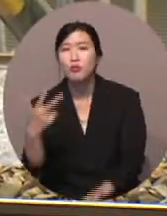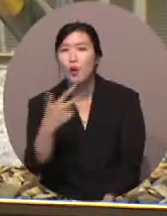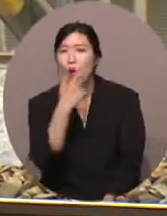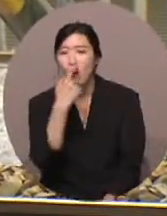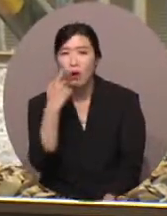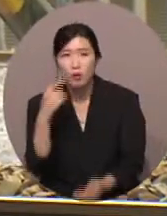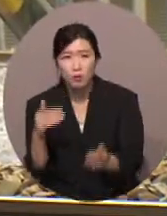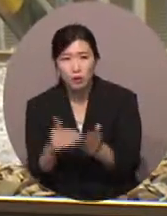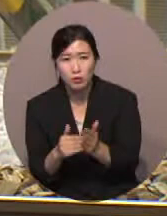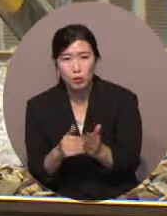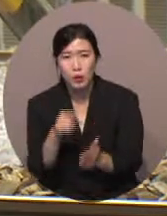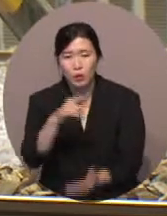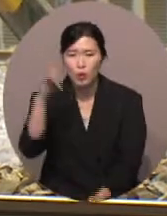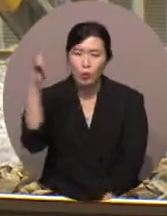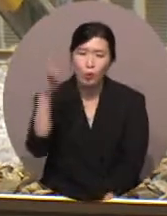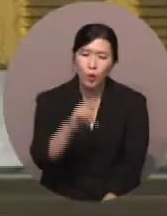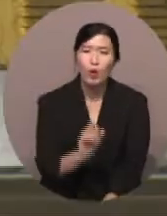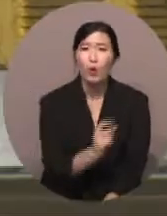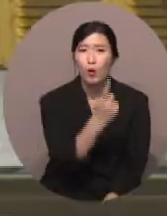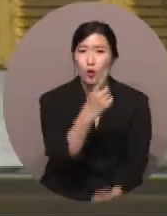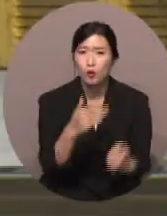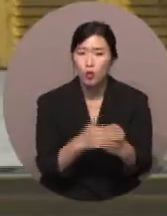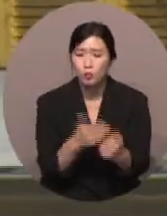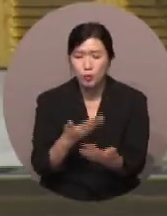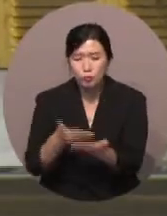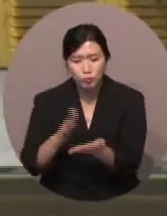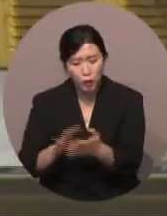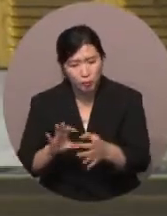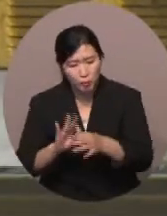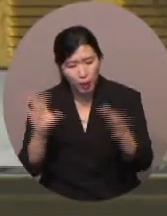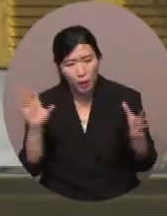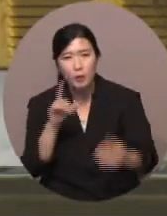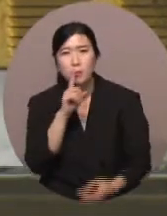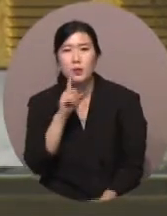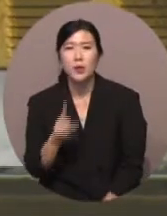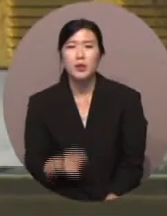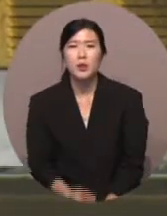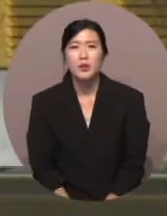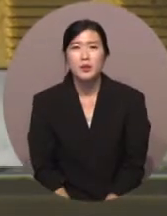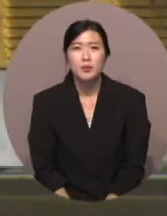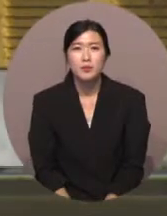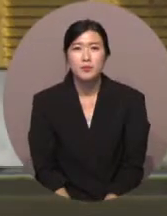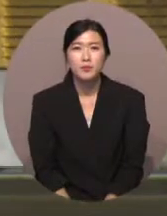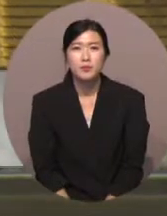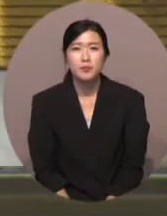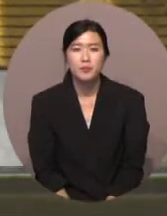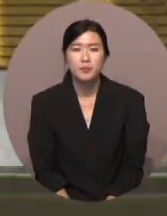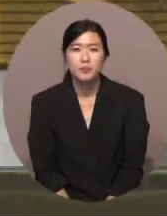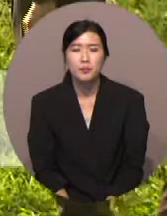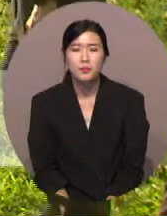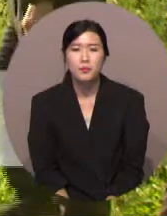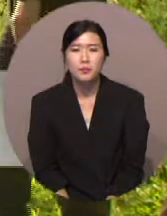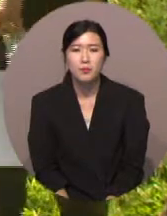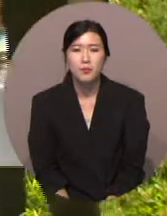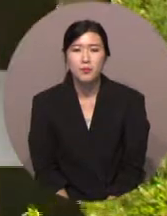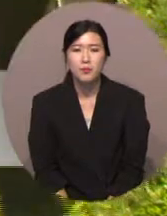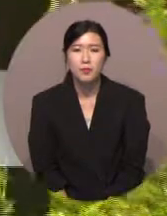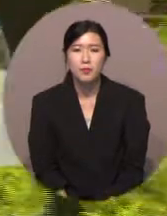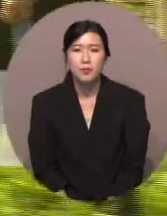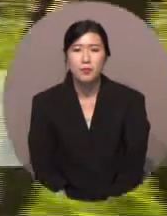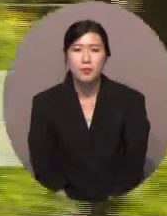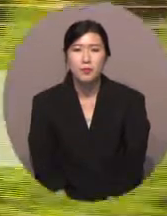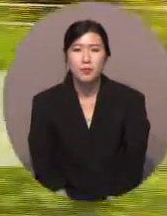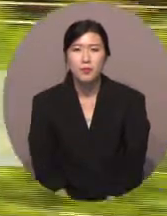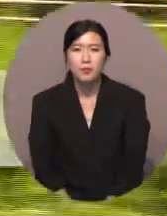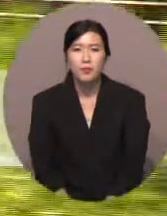했다며 당시 사고는 폭염과 솔로의 구조적 요인이 원인으로 선루의 유지보수와는 관련이 없는 것으로 파악하고 있다고